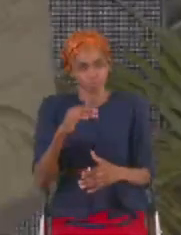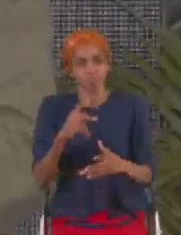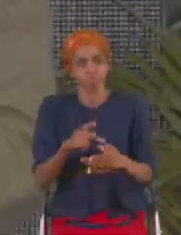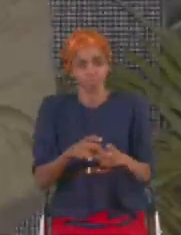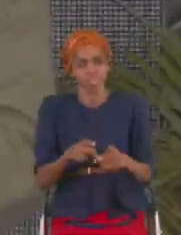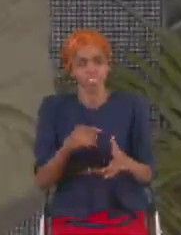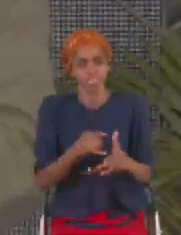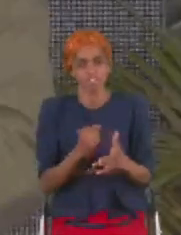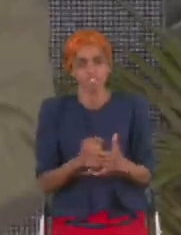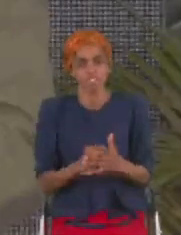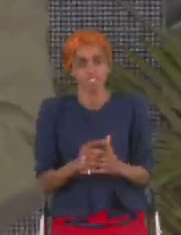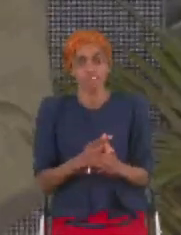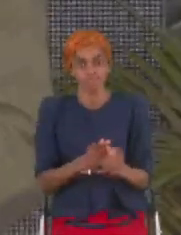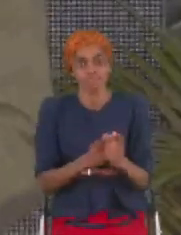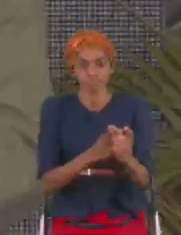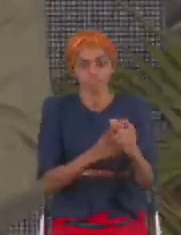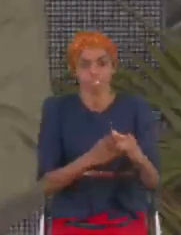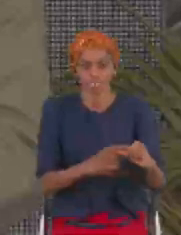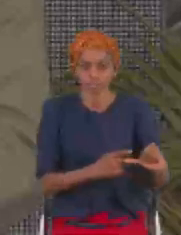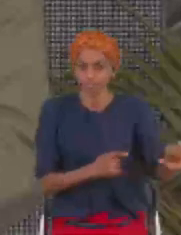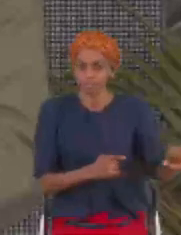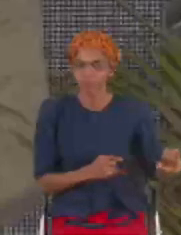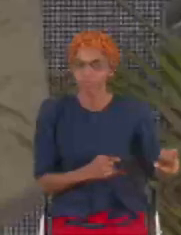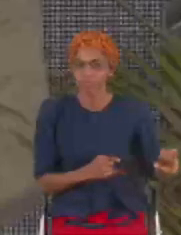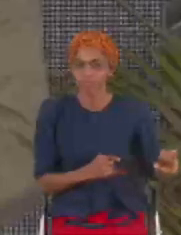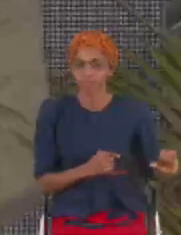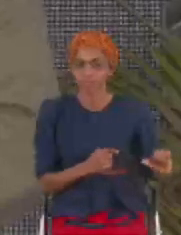pratiquant un texte en